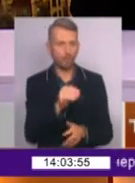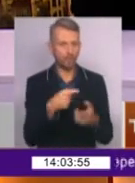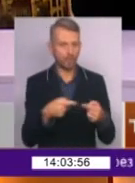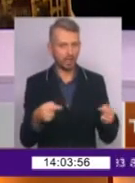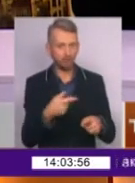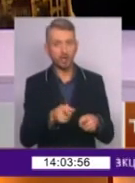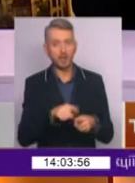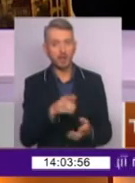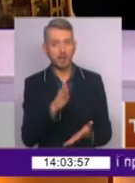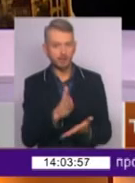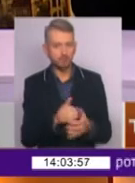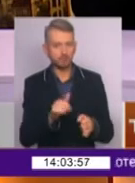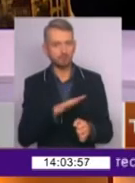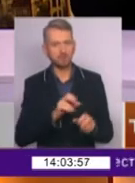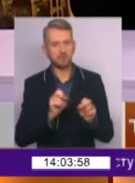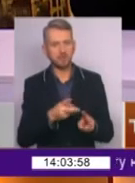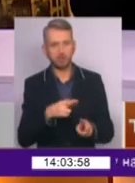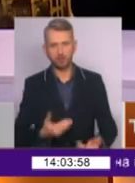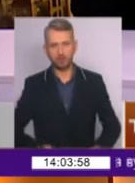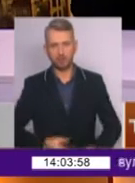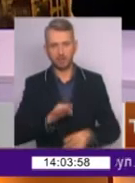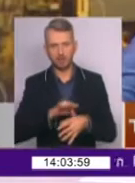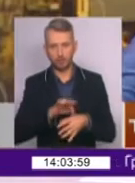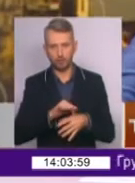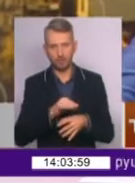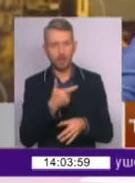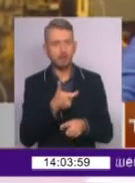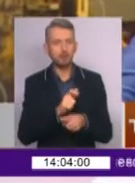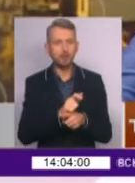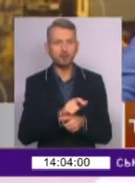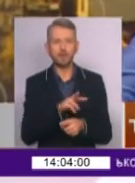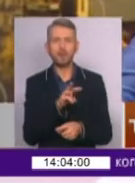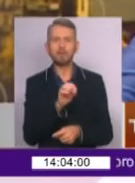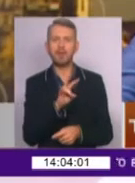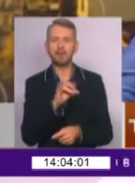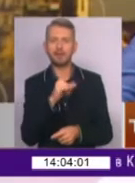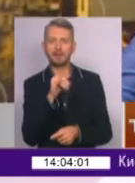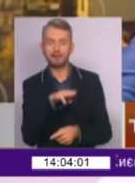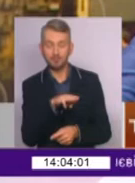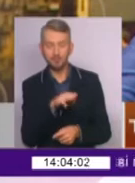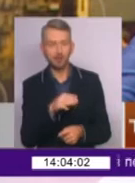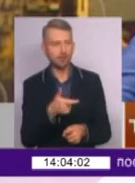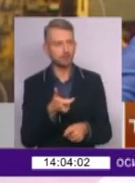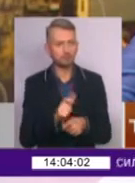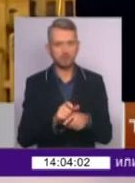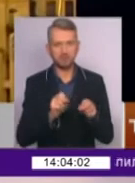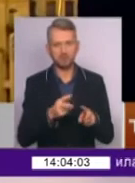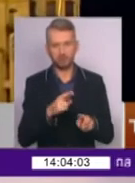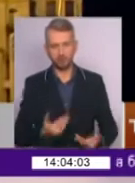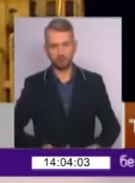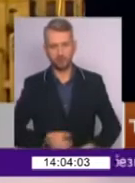то це є потенційно небезпечне для життя захворювання. Більшість менінгітів є потенційно небезпечними для життя